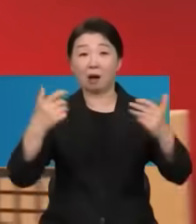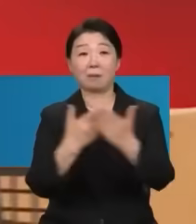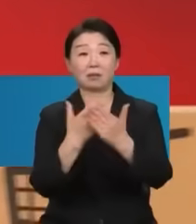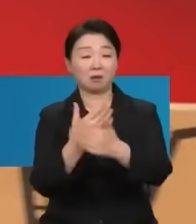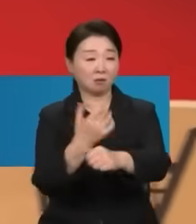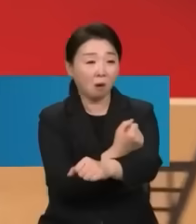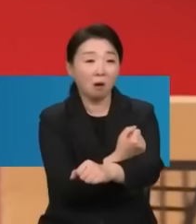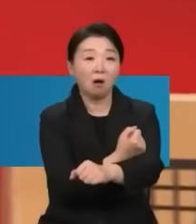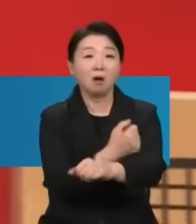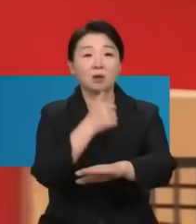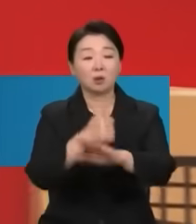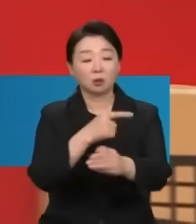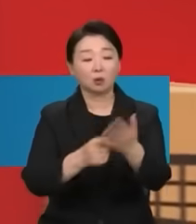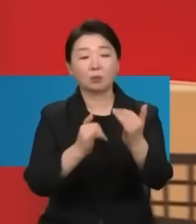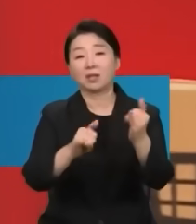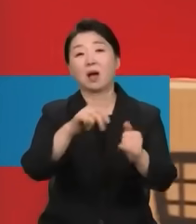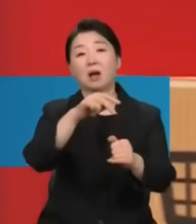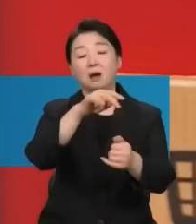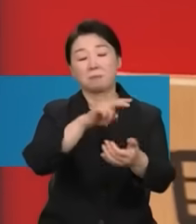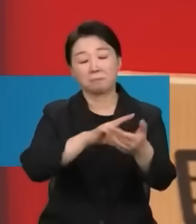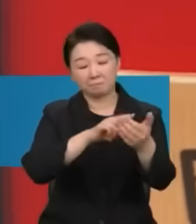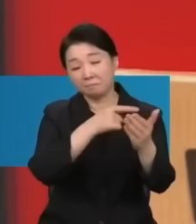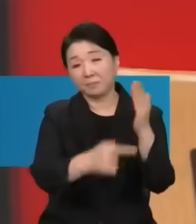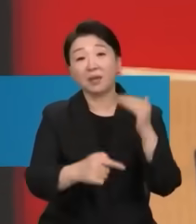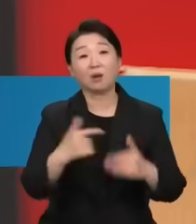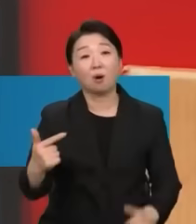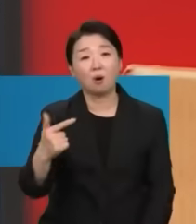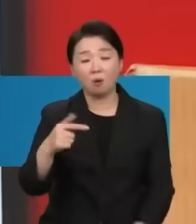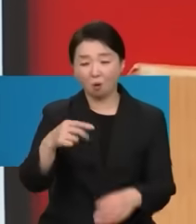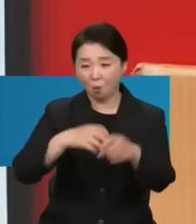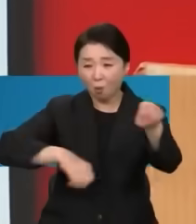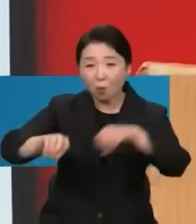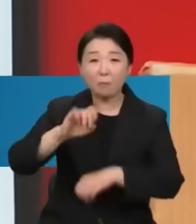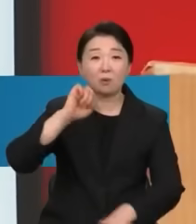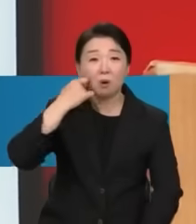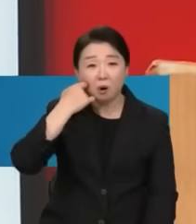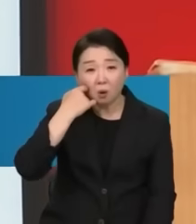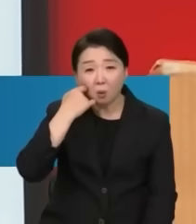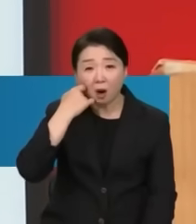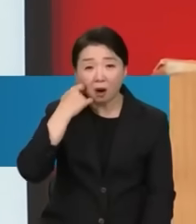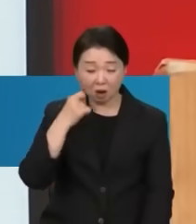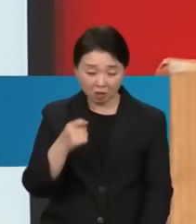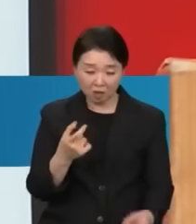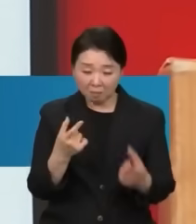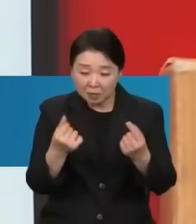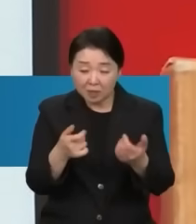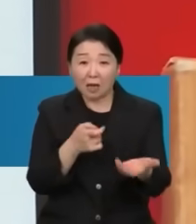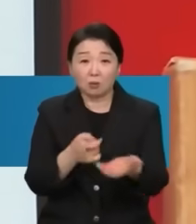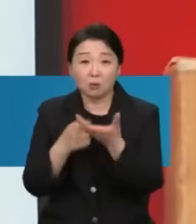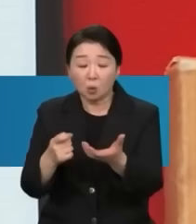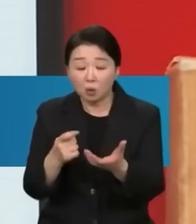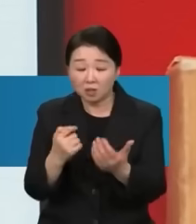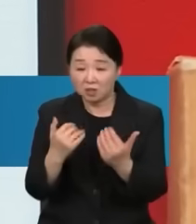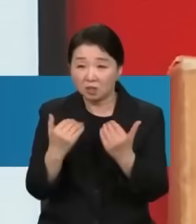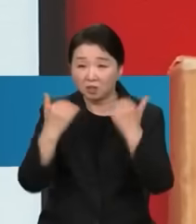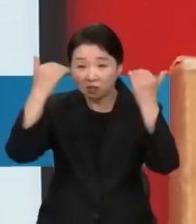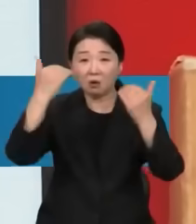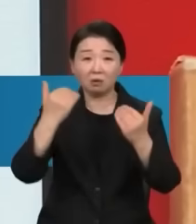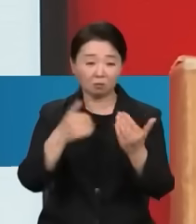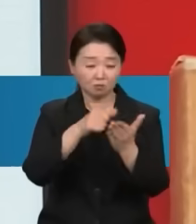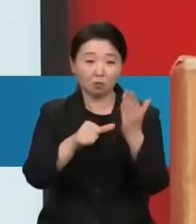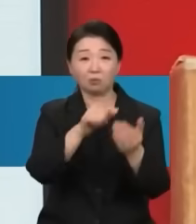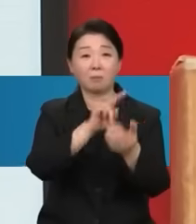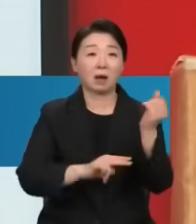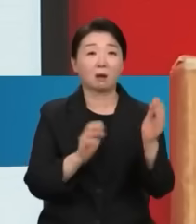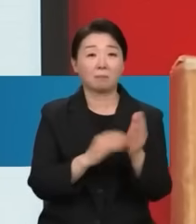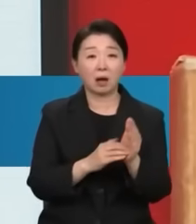피해도 늘고 있습니다. 환불이 어려운 데다 유사총기나 송인용품 같은 마구잡이로 판매하고 있는데 정부가 국내법에